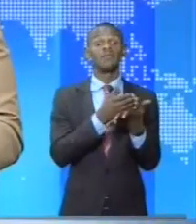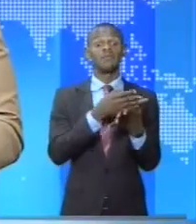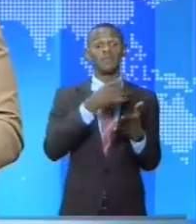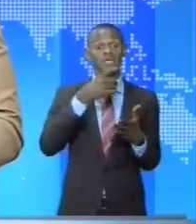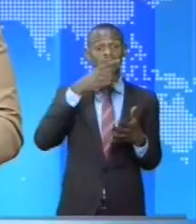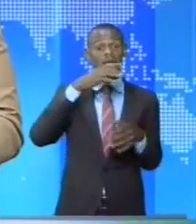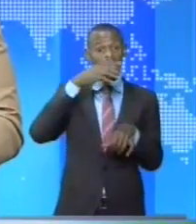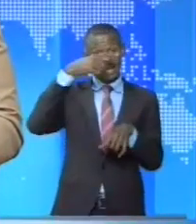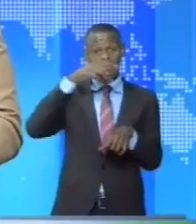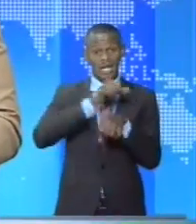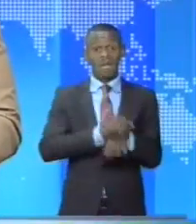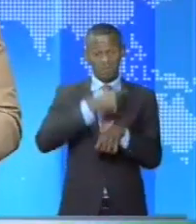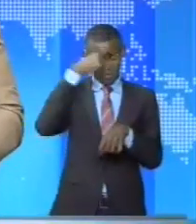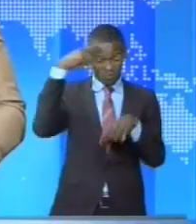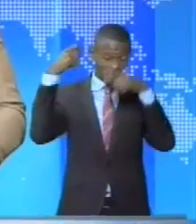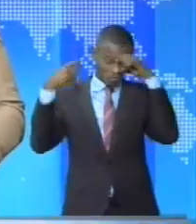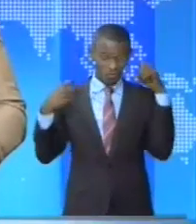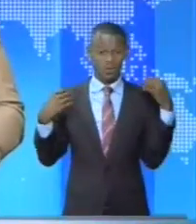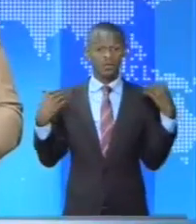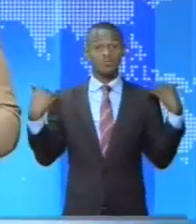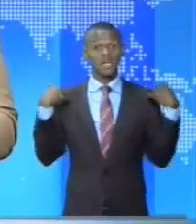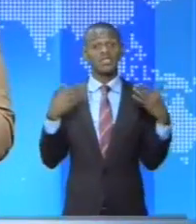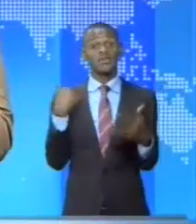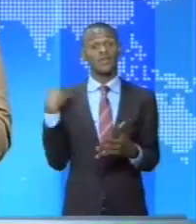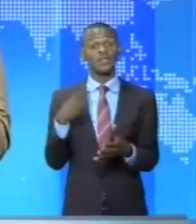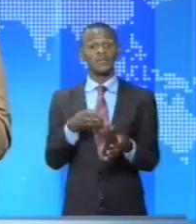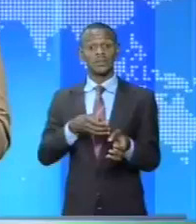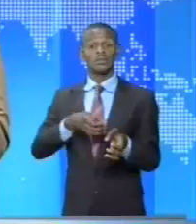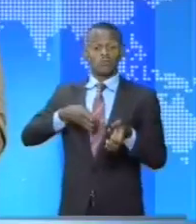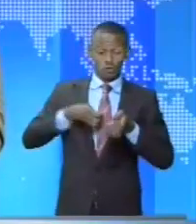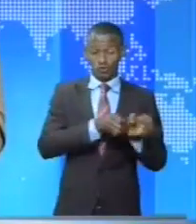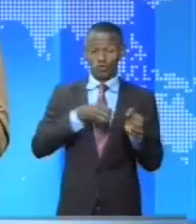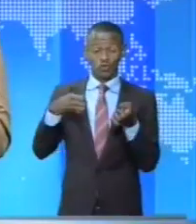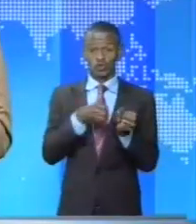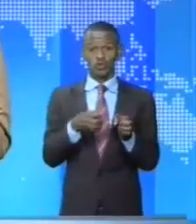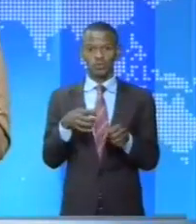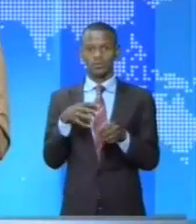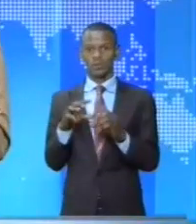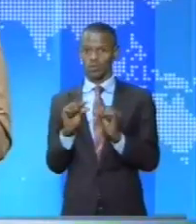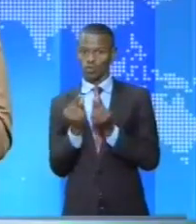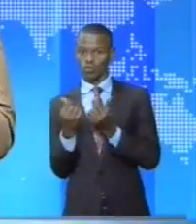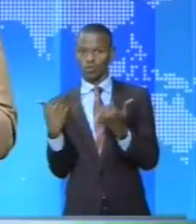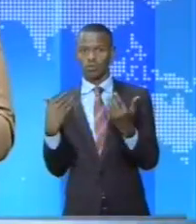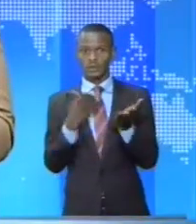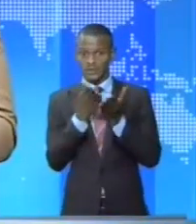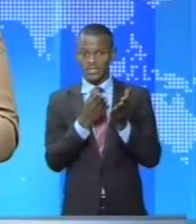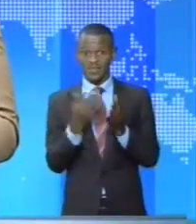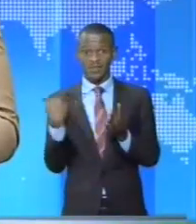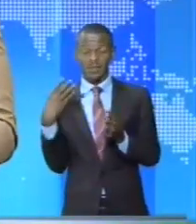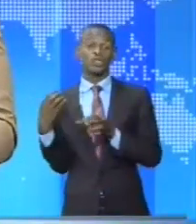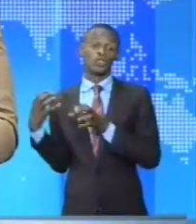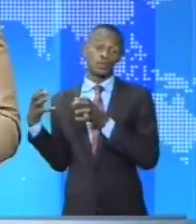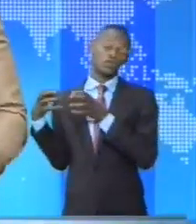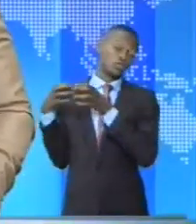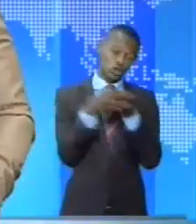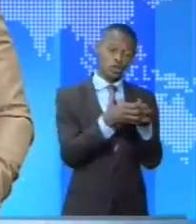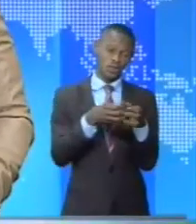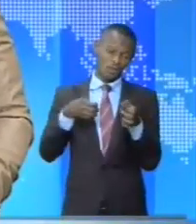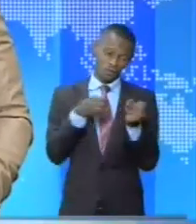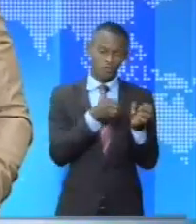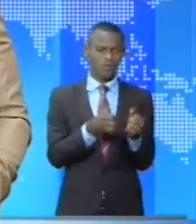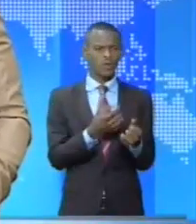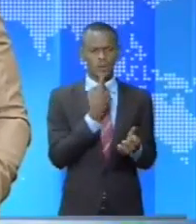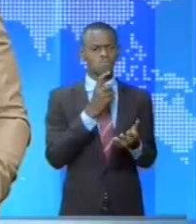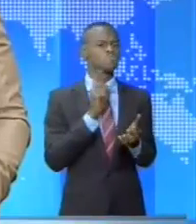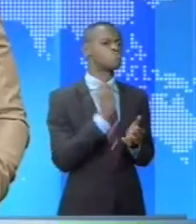des autorités municipales. Plus de 10 services de l'État se présentent dans ces centres de santé privés pour percevoir des taxes non justifiées.